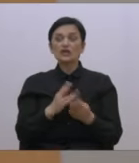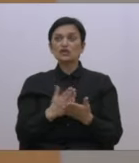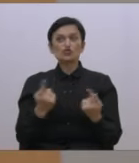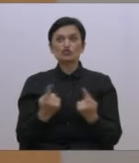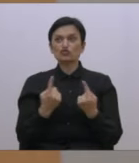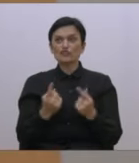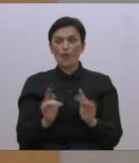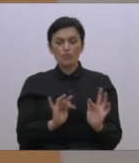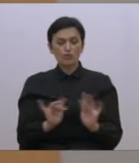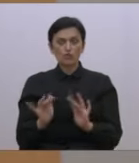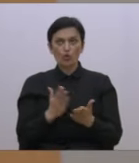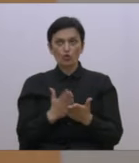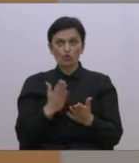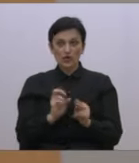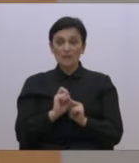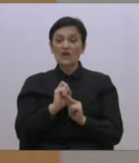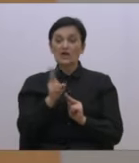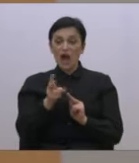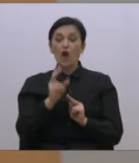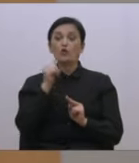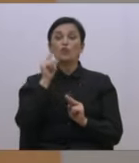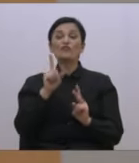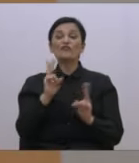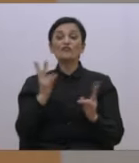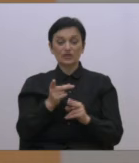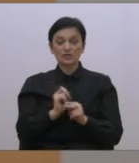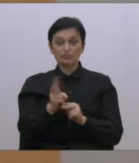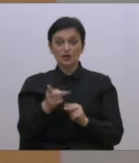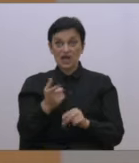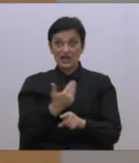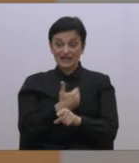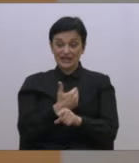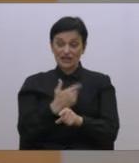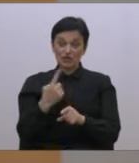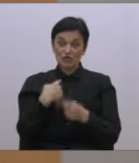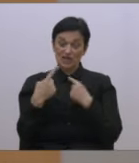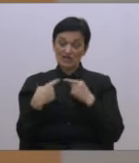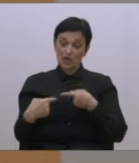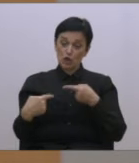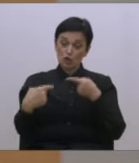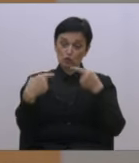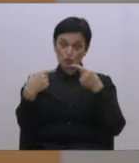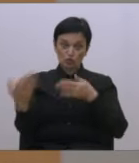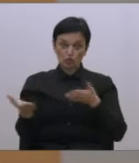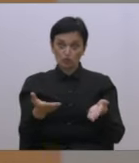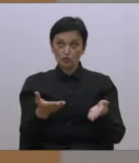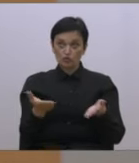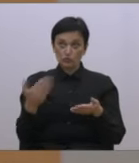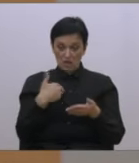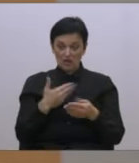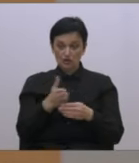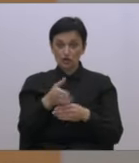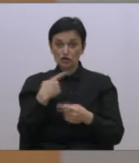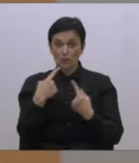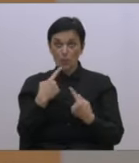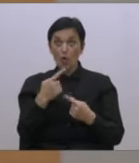ჩვეულებრივი პროცედურა გასაყრელები გაყარეს გუშინ ეხლა თუ მაღაზიე გინდოდათ რაღაც დისკუსიაში შემოსვლა შემოვედი მეც და თუ